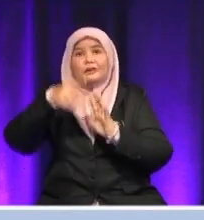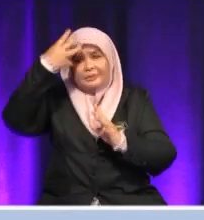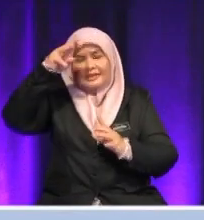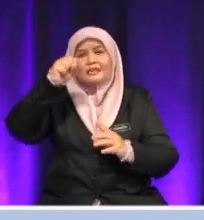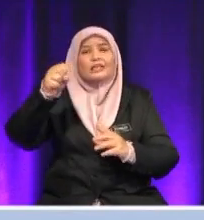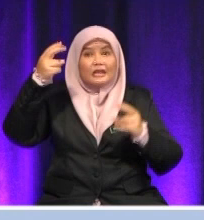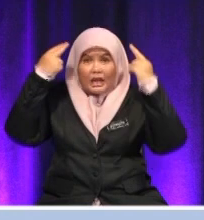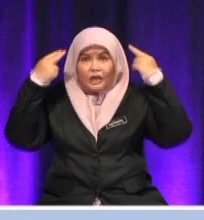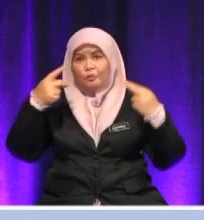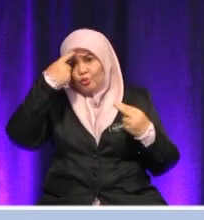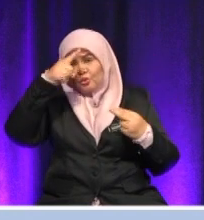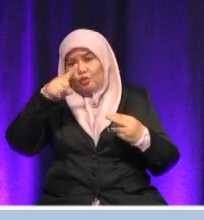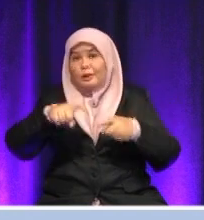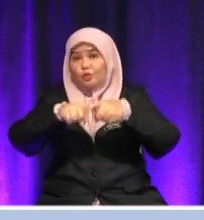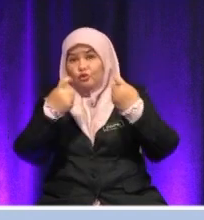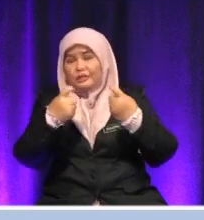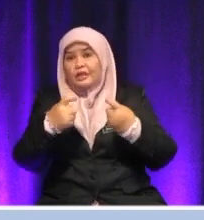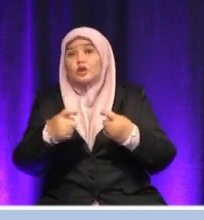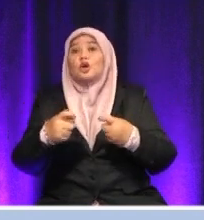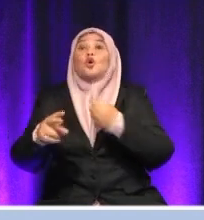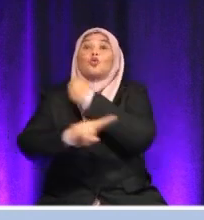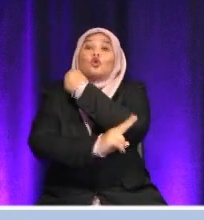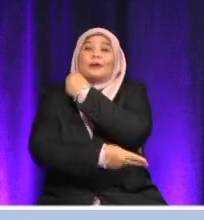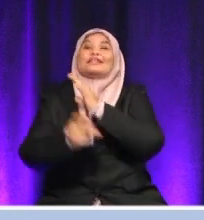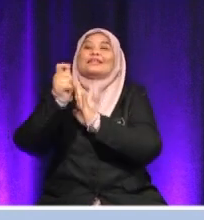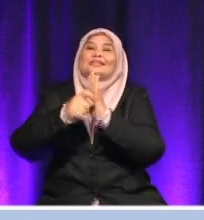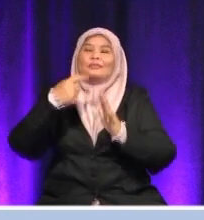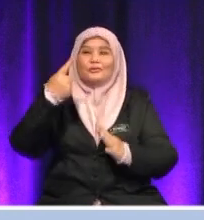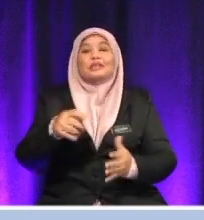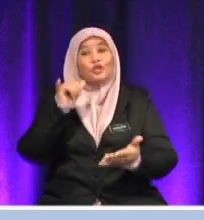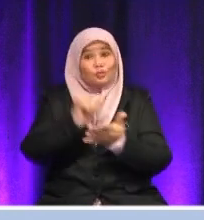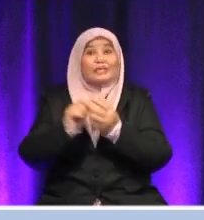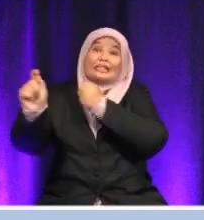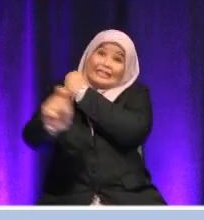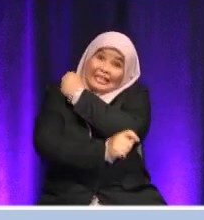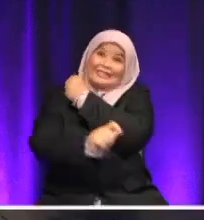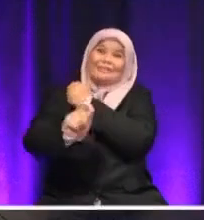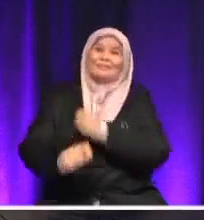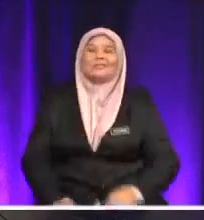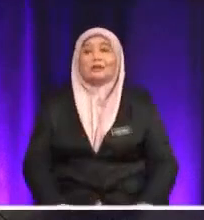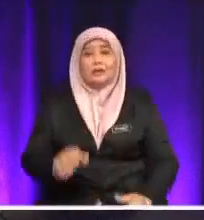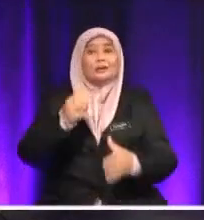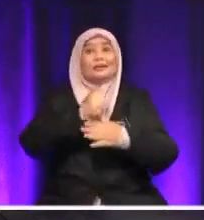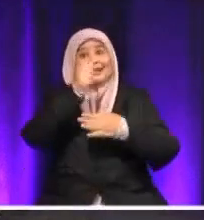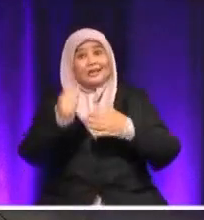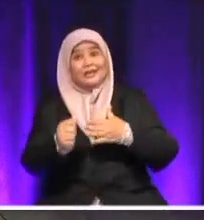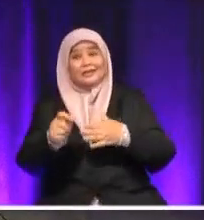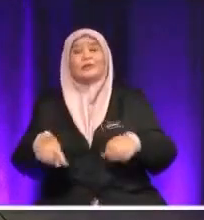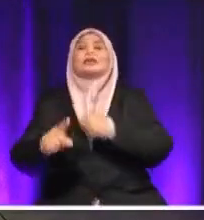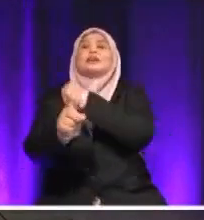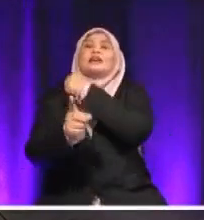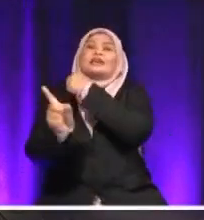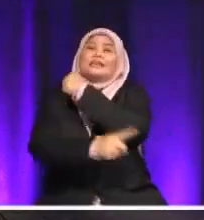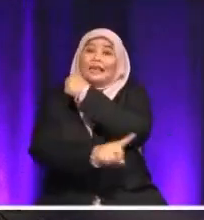kebijaksanaan Hakim untuk memutuskan hukuman tersebut. Itu dia takzir. Baik. Jelas? Jelas, Ustaz. Yang terakhir, kita pergi lihat pula. Boleh,